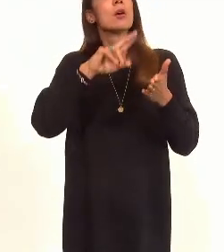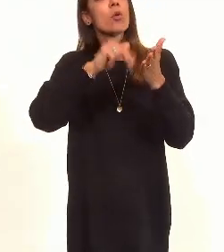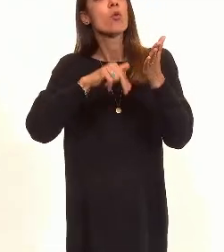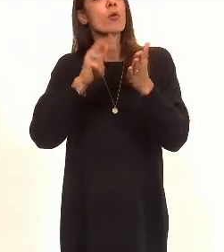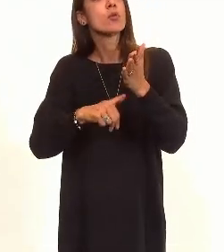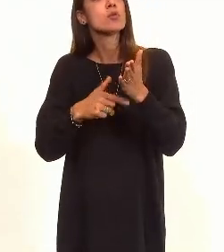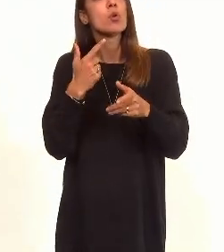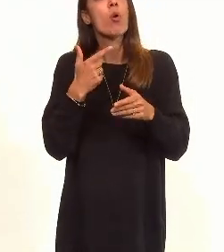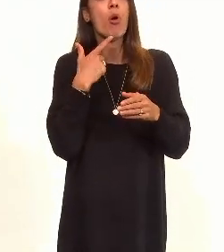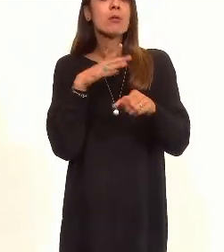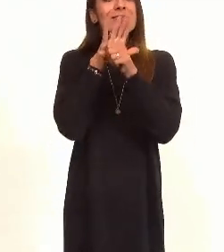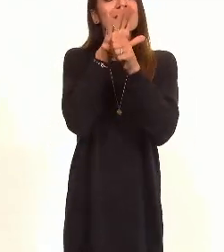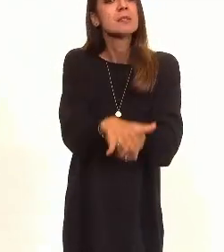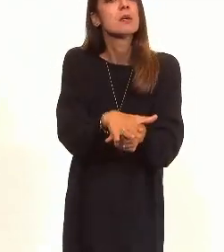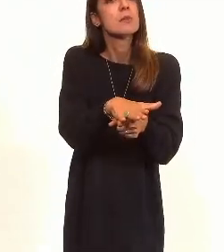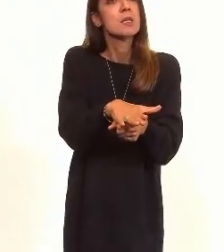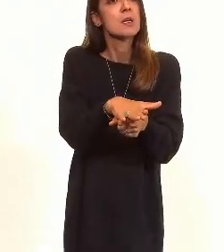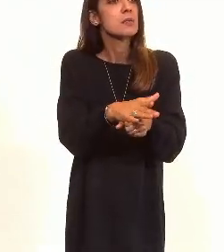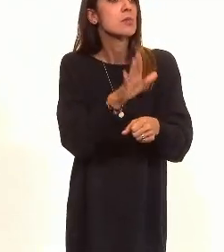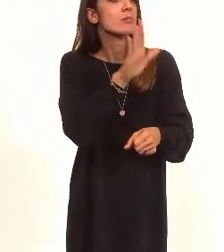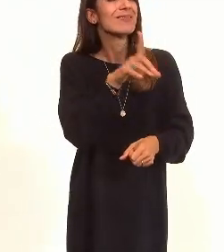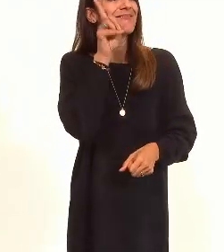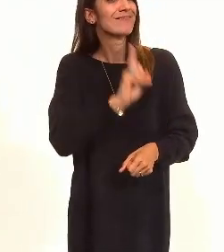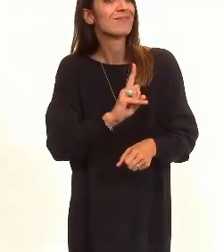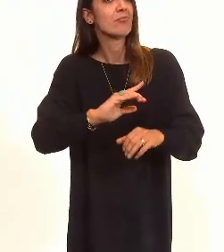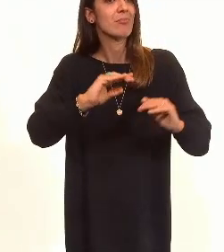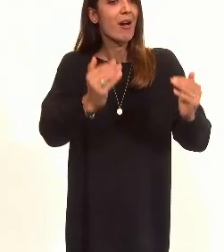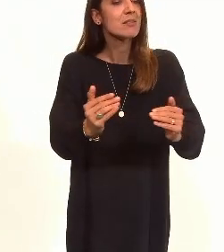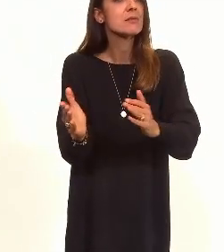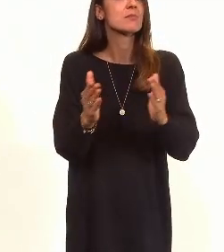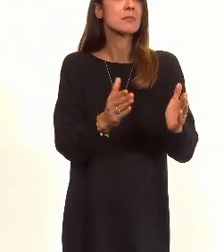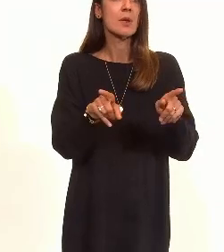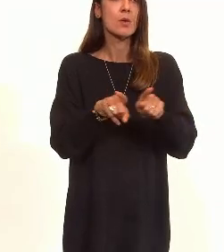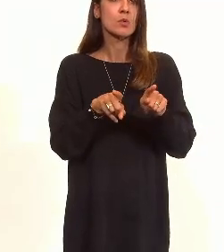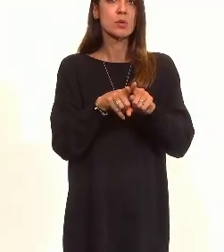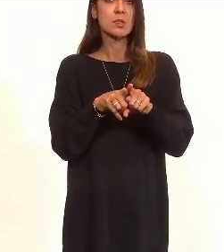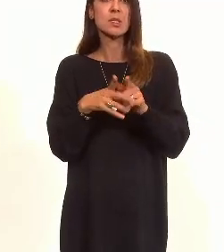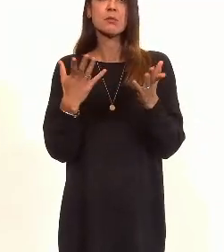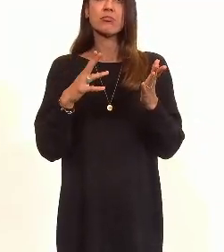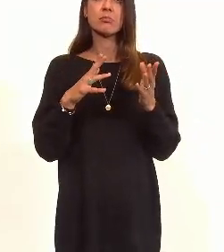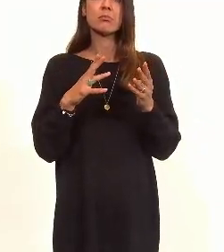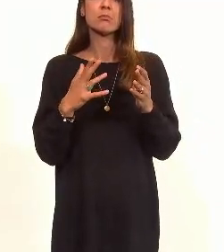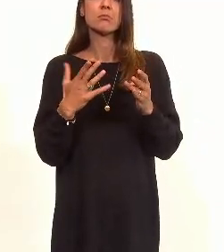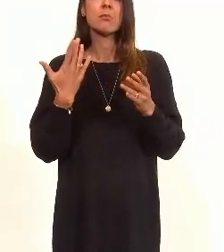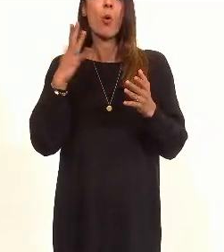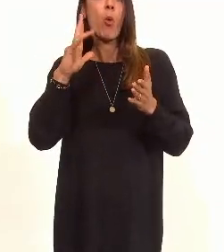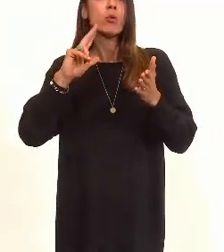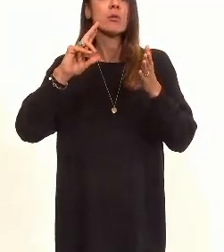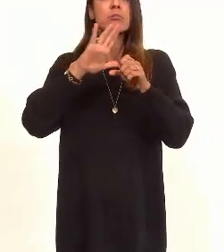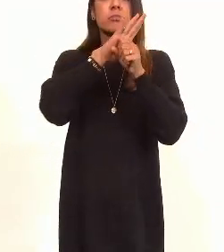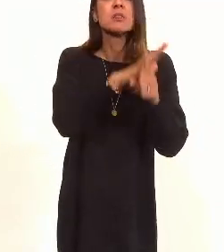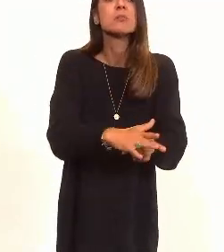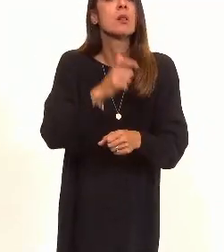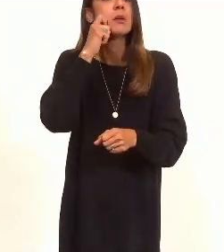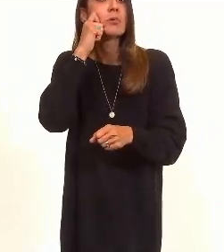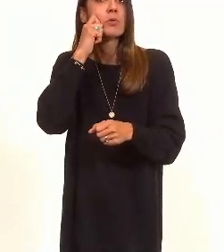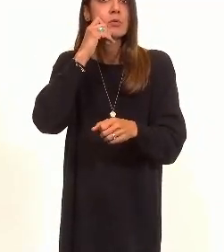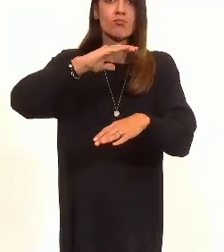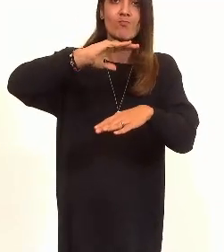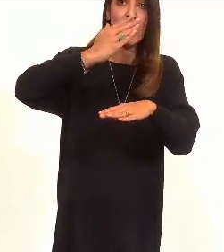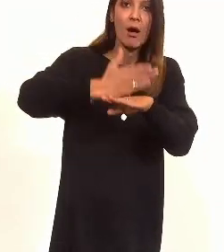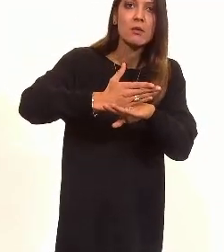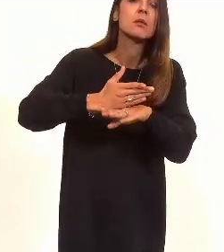de toutes les formes de discrimination à l'égard des femmes, ainsi que celle sur l'élimination de toutes les formes de discrimination raciale. Vous avez également